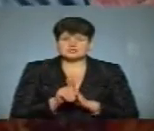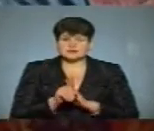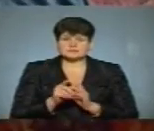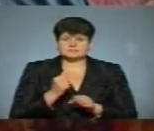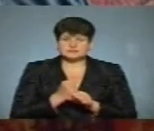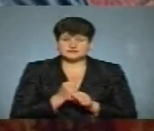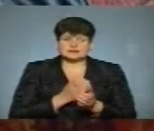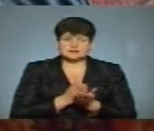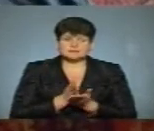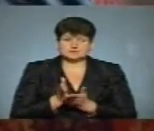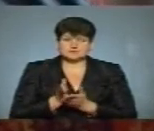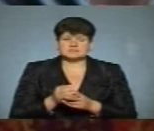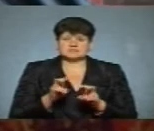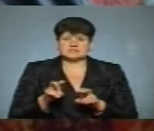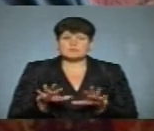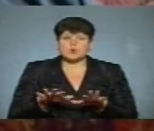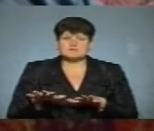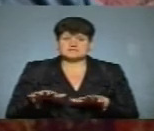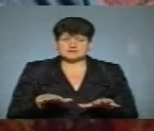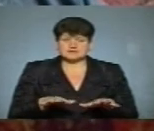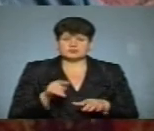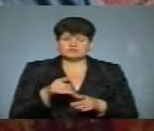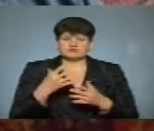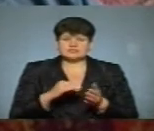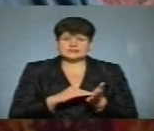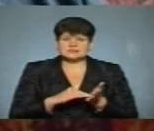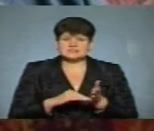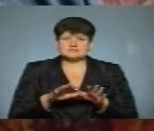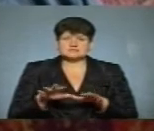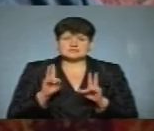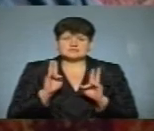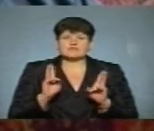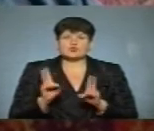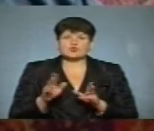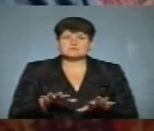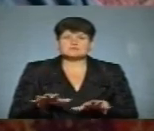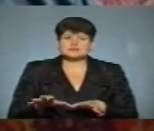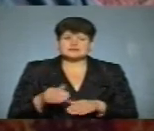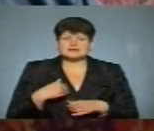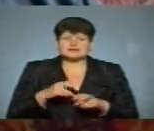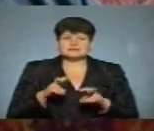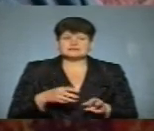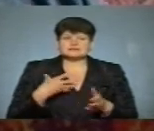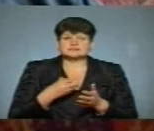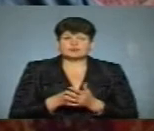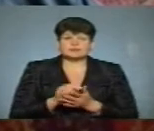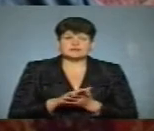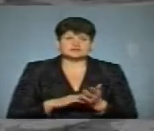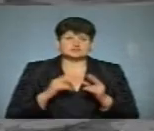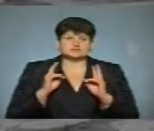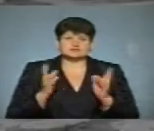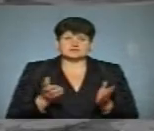запустили. Розумієте, ми сідаємо по місцях, тут на вказані місця, я не знаю, в кого яке місце. Я сів на своє, а там далі не знаю, як